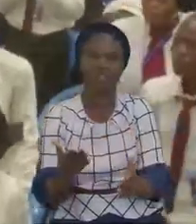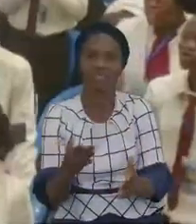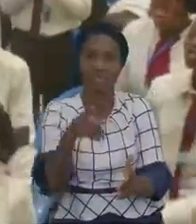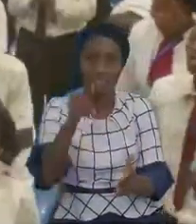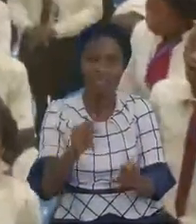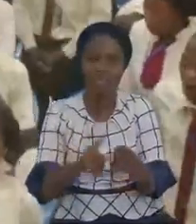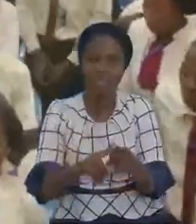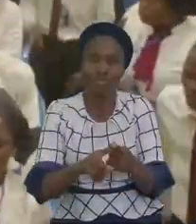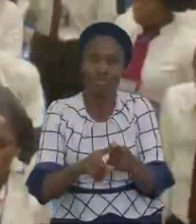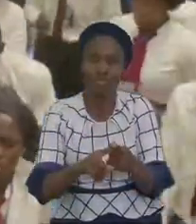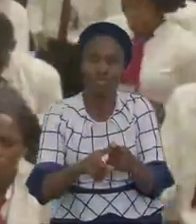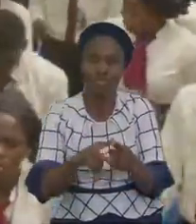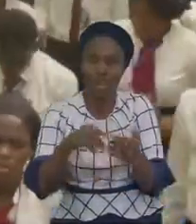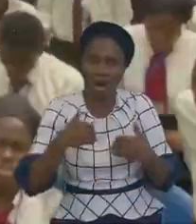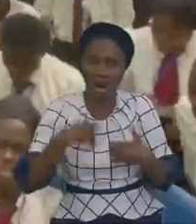là.